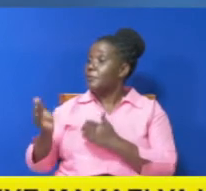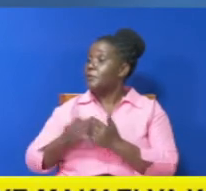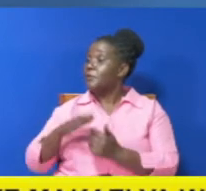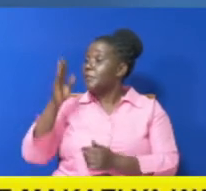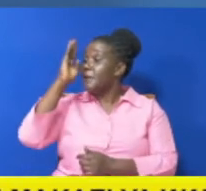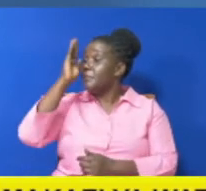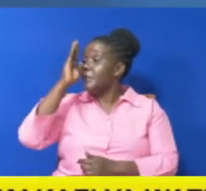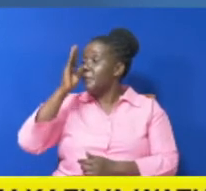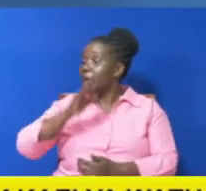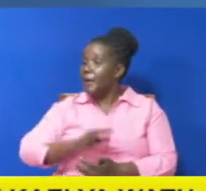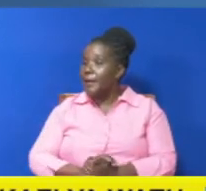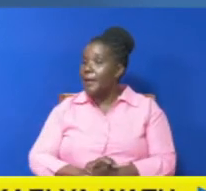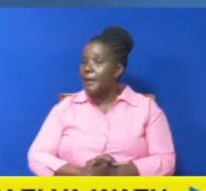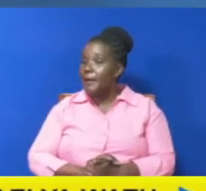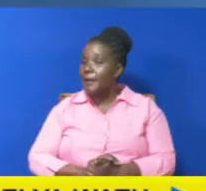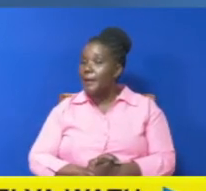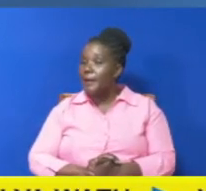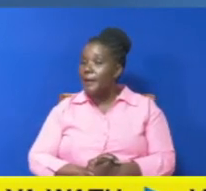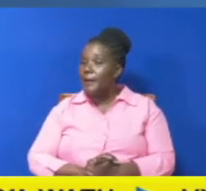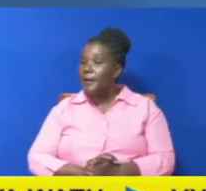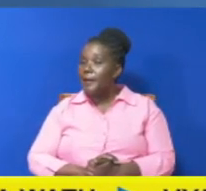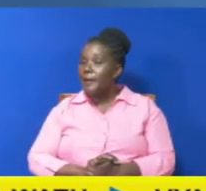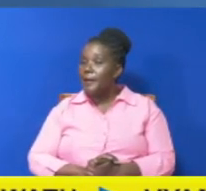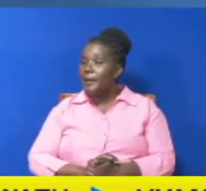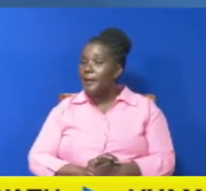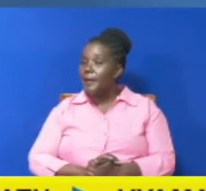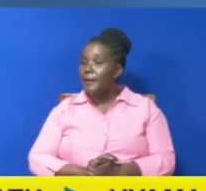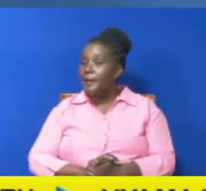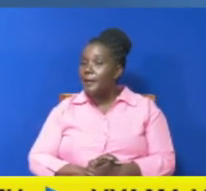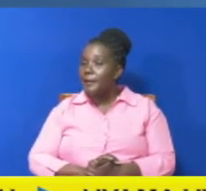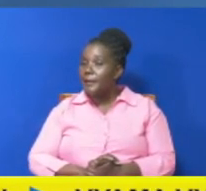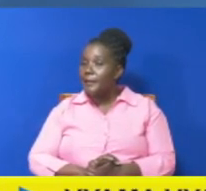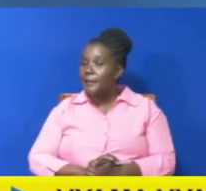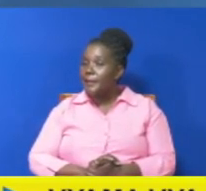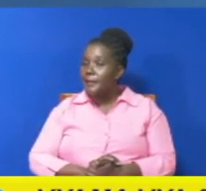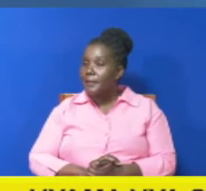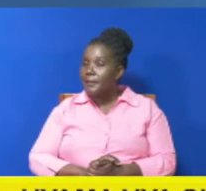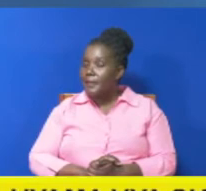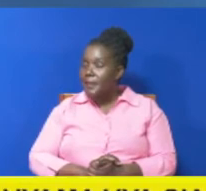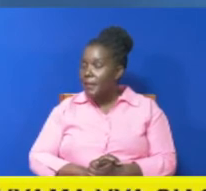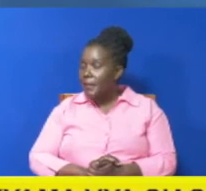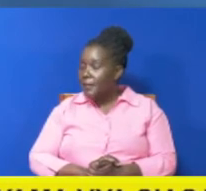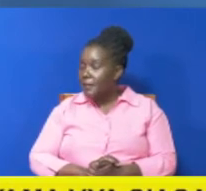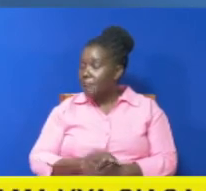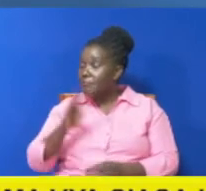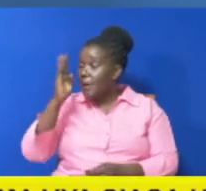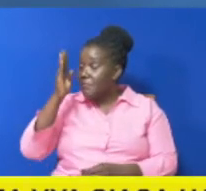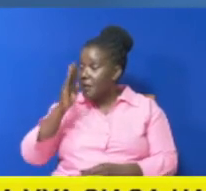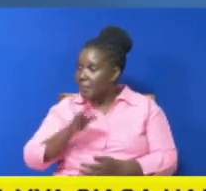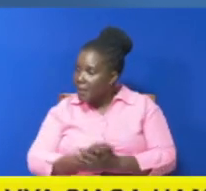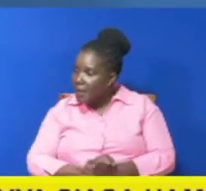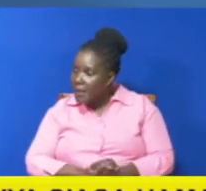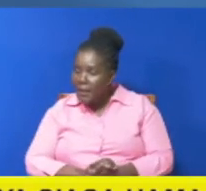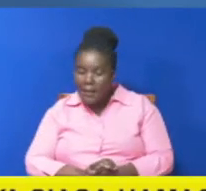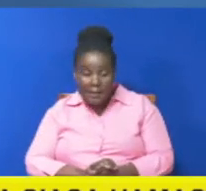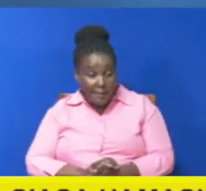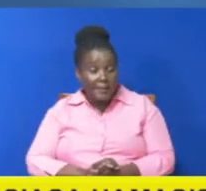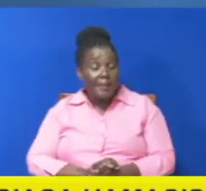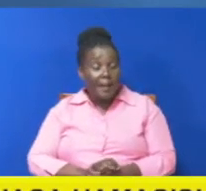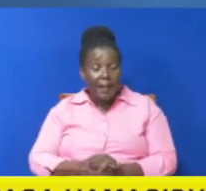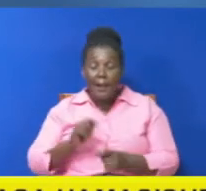leo unaangalia kioo. Unaona utaangalia hadi matangazo. Mwanaume anamoka kimya. Leo kitanda